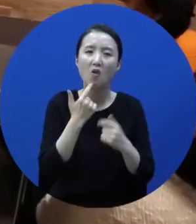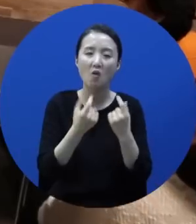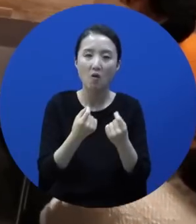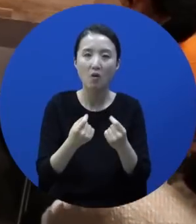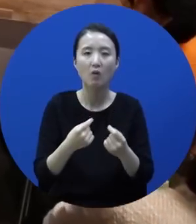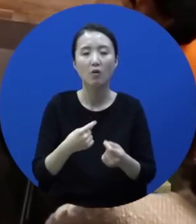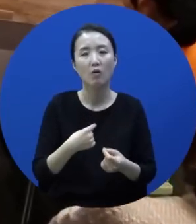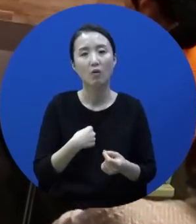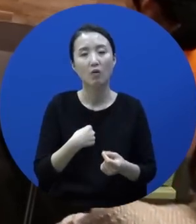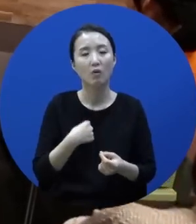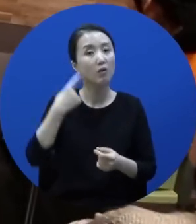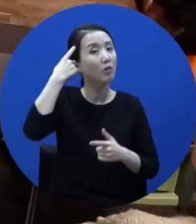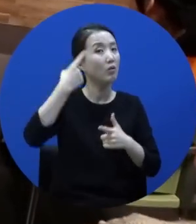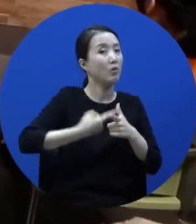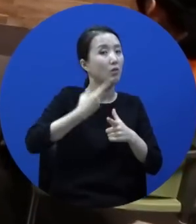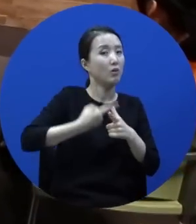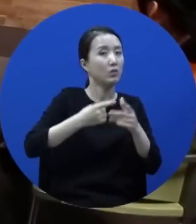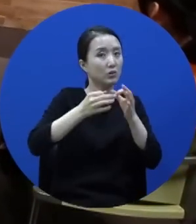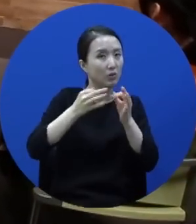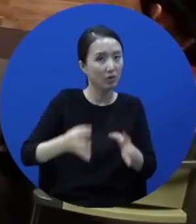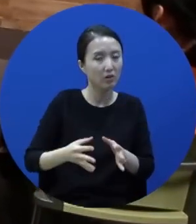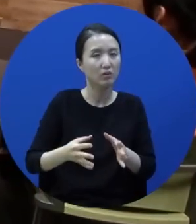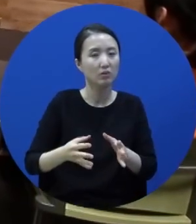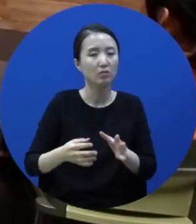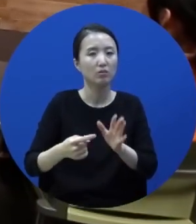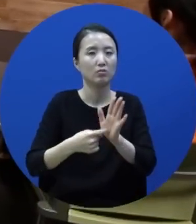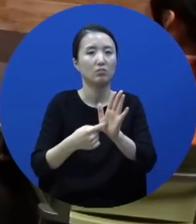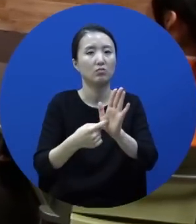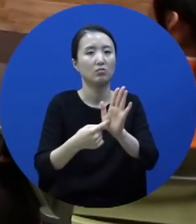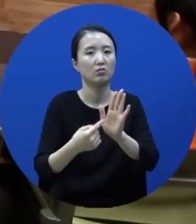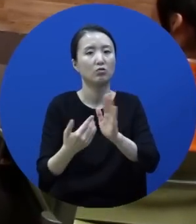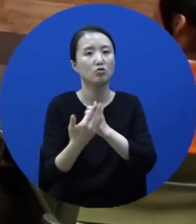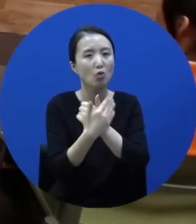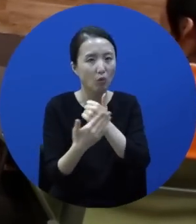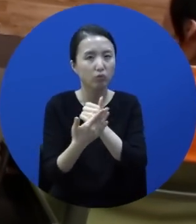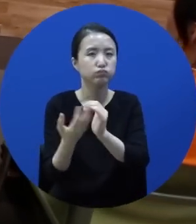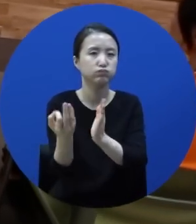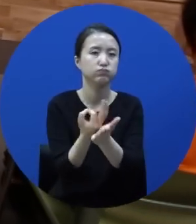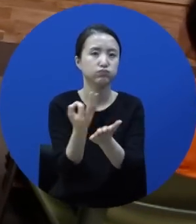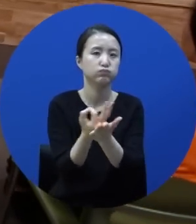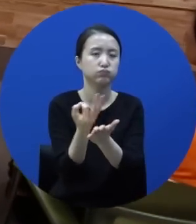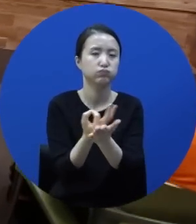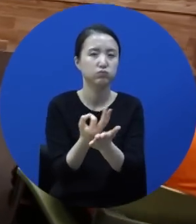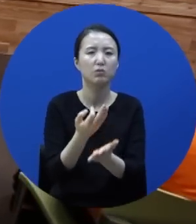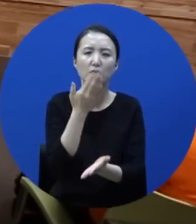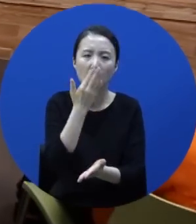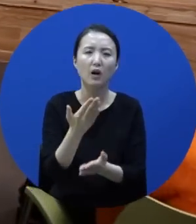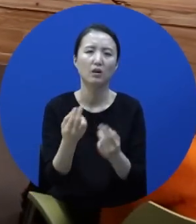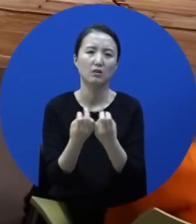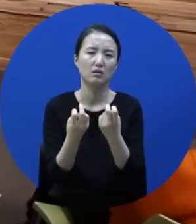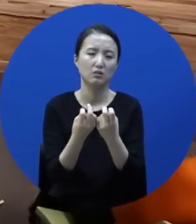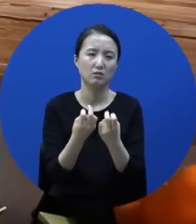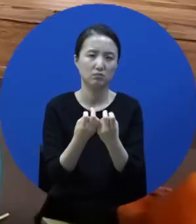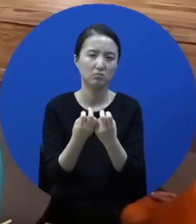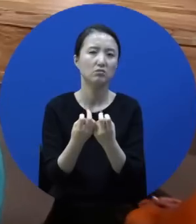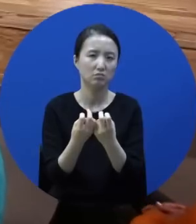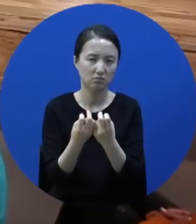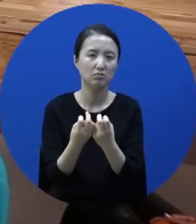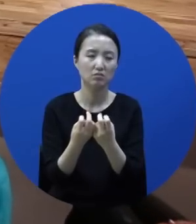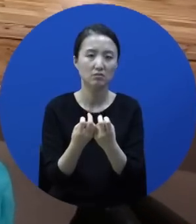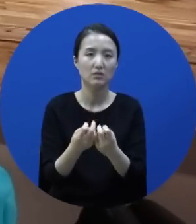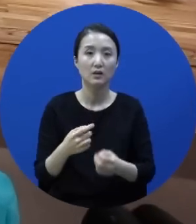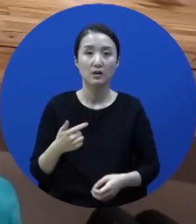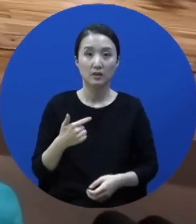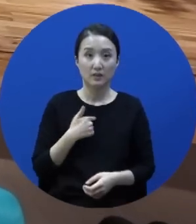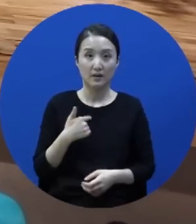존재합니다. 그래서 여러분들이 생존하기 위해서는 이렇게 다양한 방법들을 가지고 나의 생존 방법에 대한